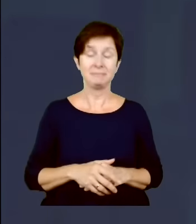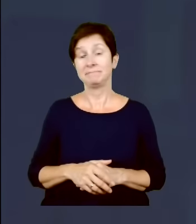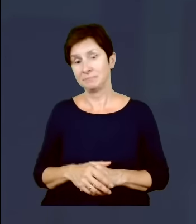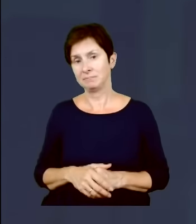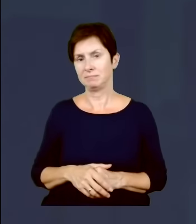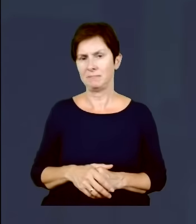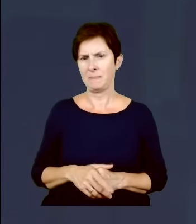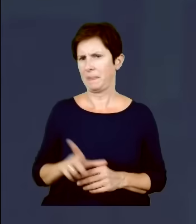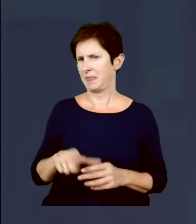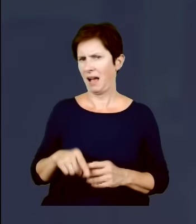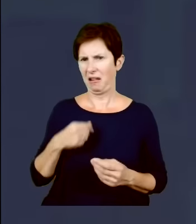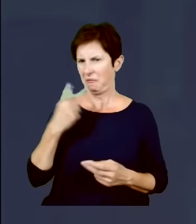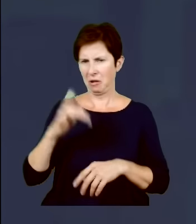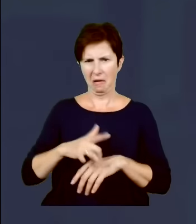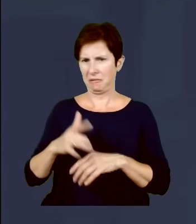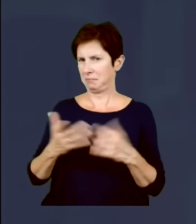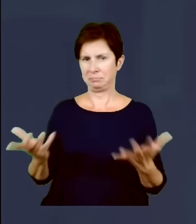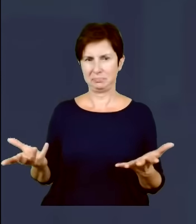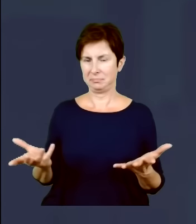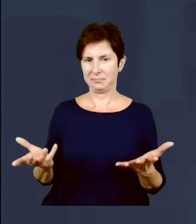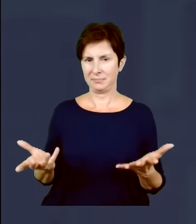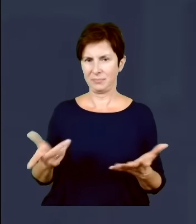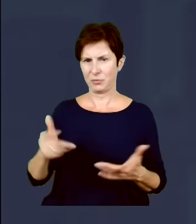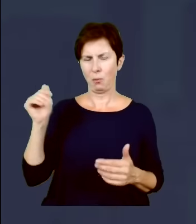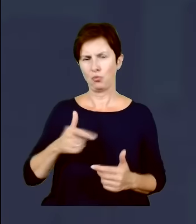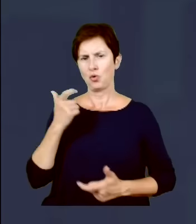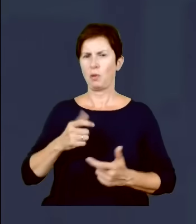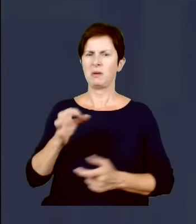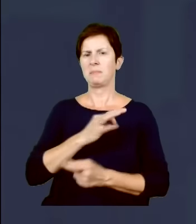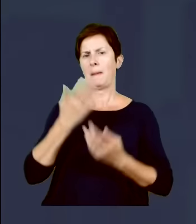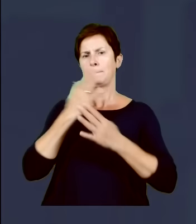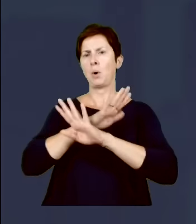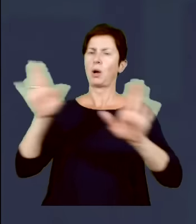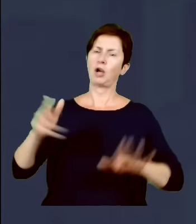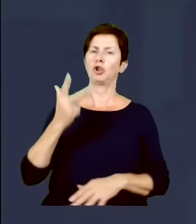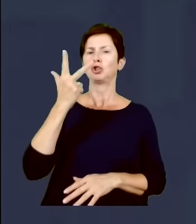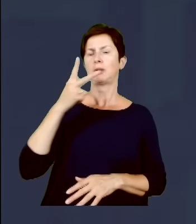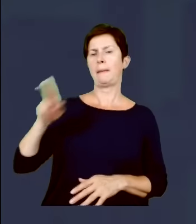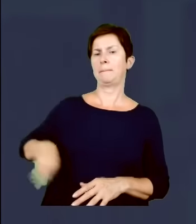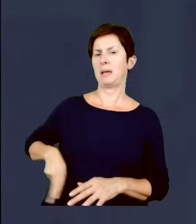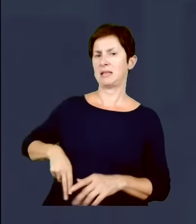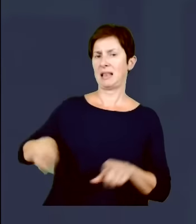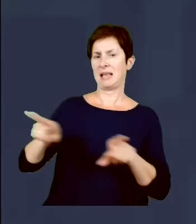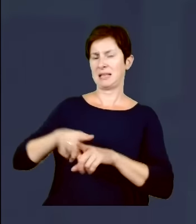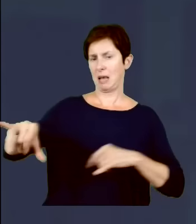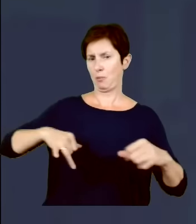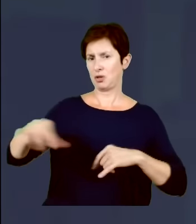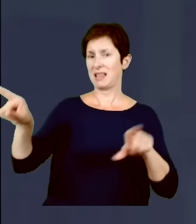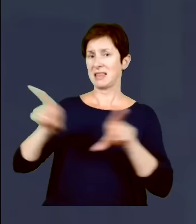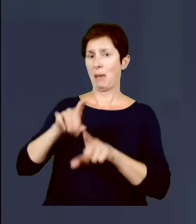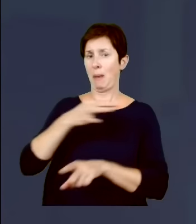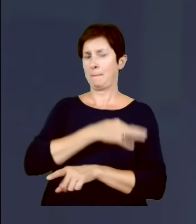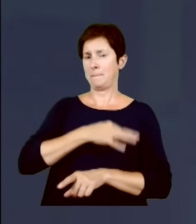to bardzo opornie na tyle opornie że muszą robić pokazów jak trzech Ministrów z tego samego rządu z tej samej partii